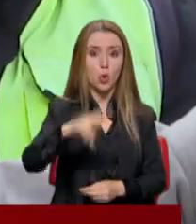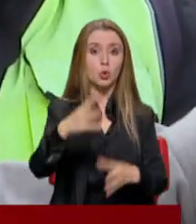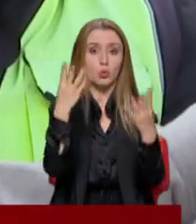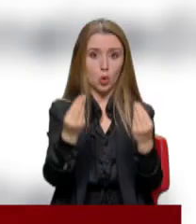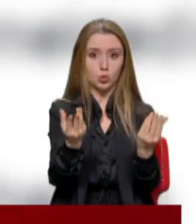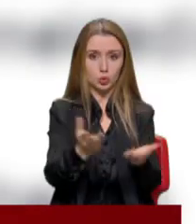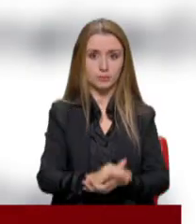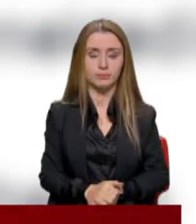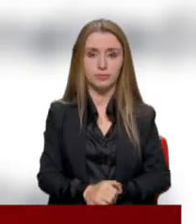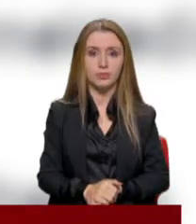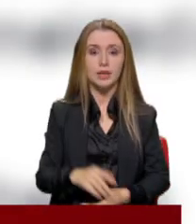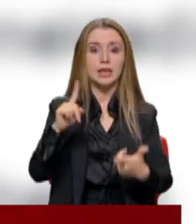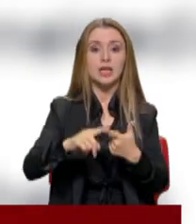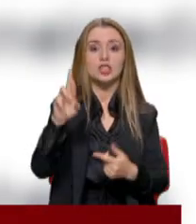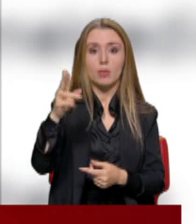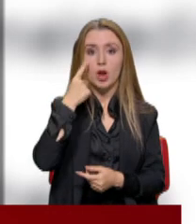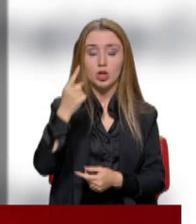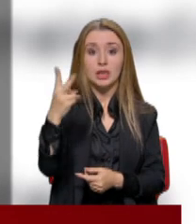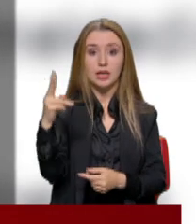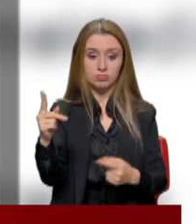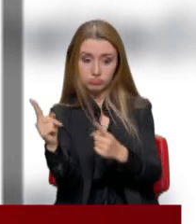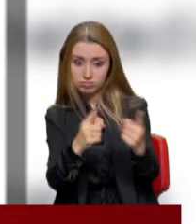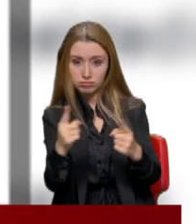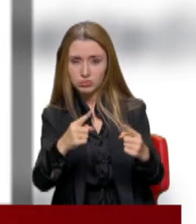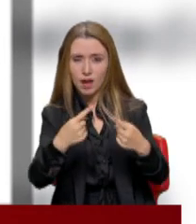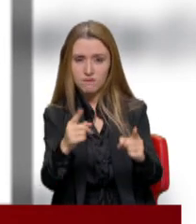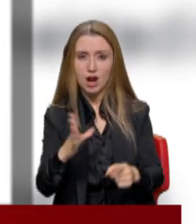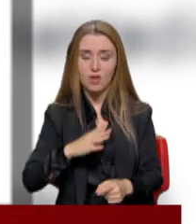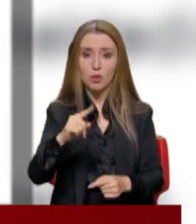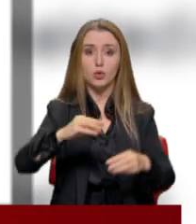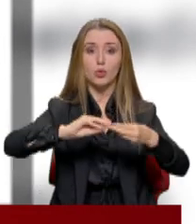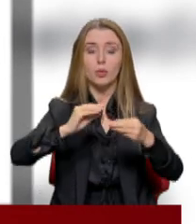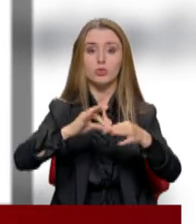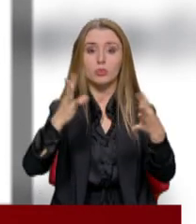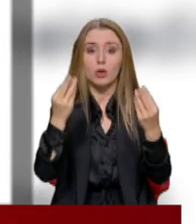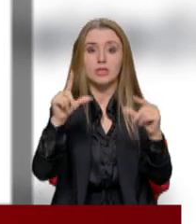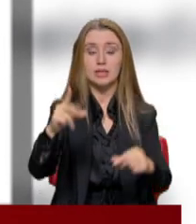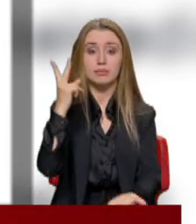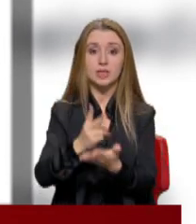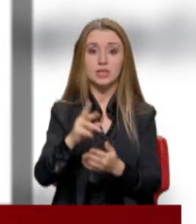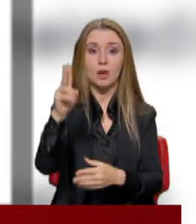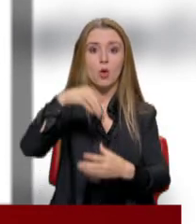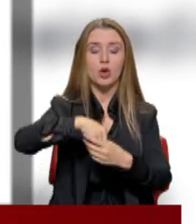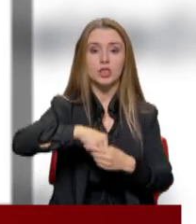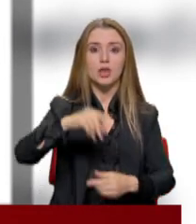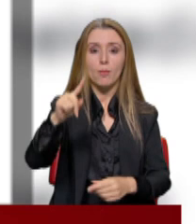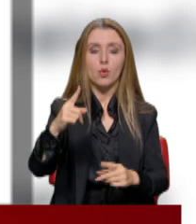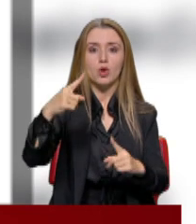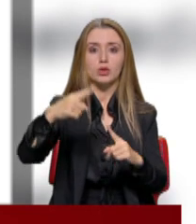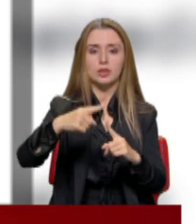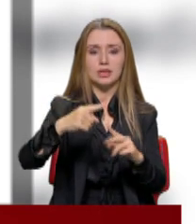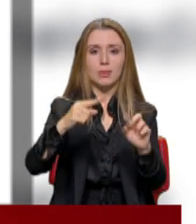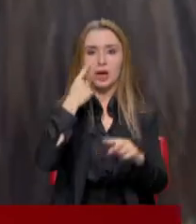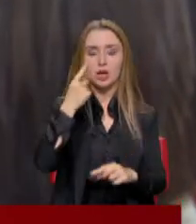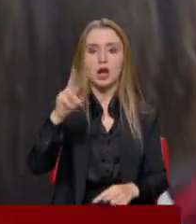cinayet alınan ik rapor üzerine iki rapor arasındaki çelişkinin giderilmesi ve kesin rapor alınması için adli tıp kurumundan rapor